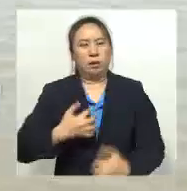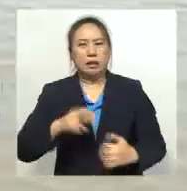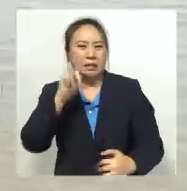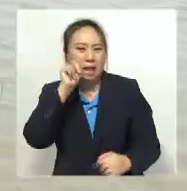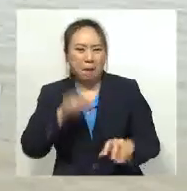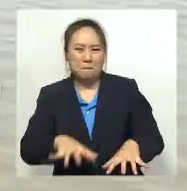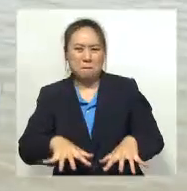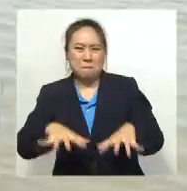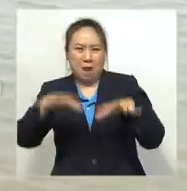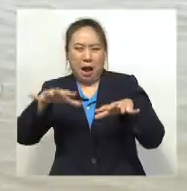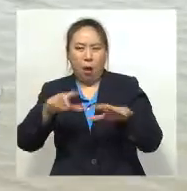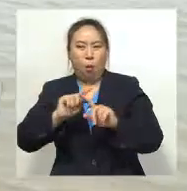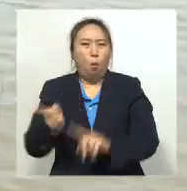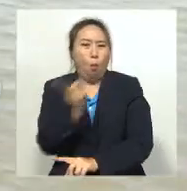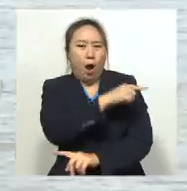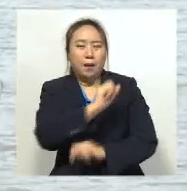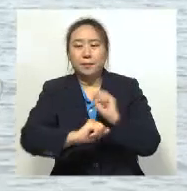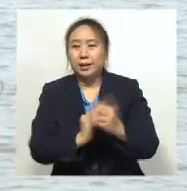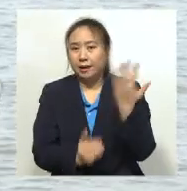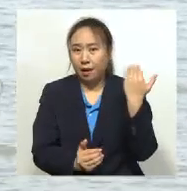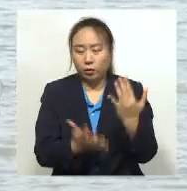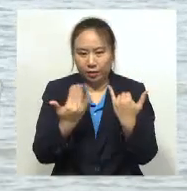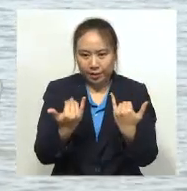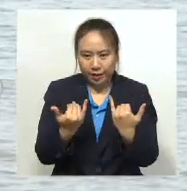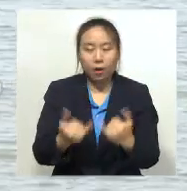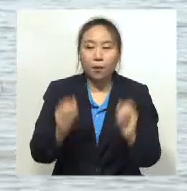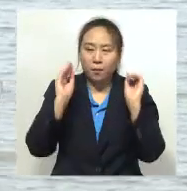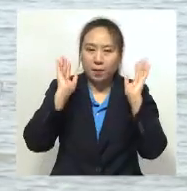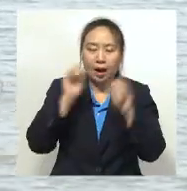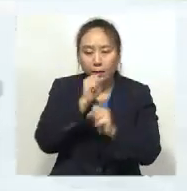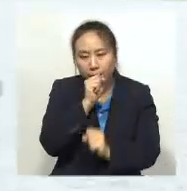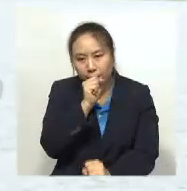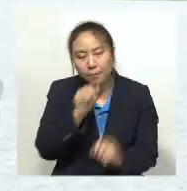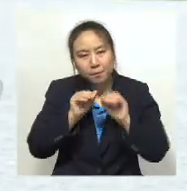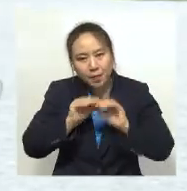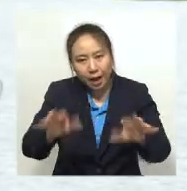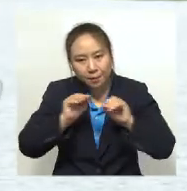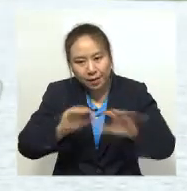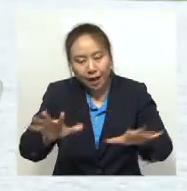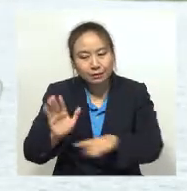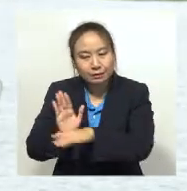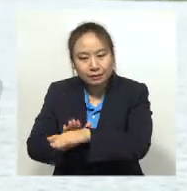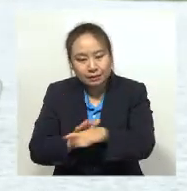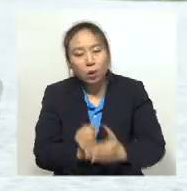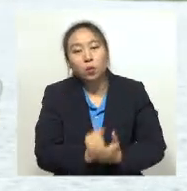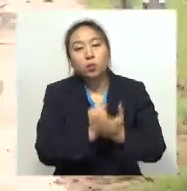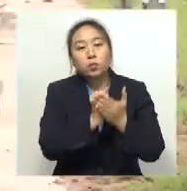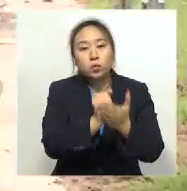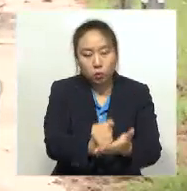าปีที่แล้วด้วยโดยฝ่ายปกครองค่ะก็ยังประกาศเสียงตามสายเป็นระยะนะคะเพื่อที่จะคอยช่วยเหลือ